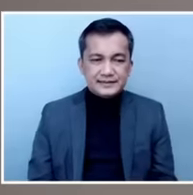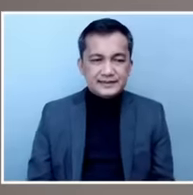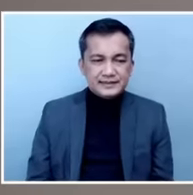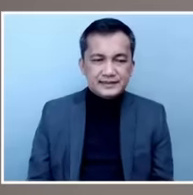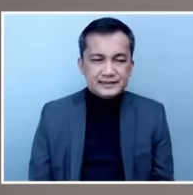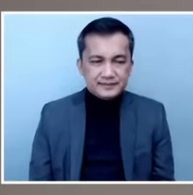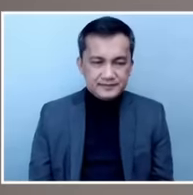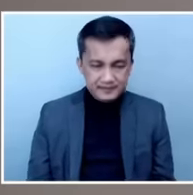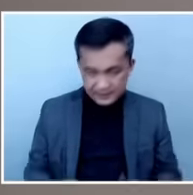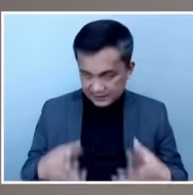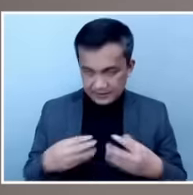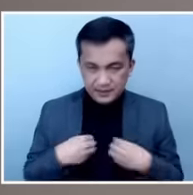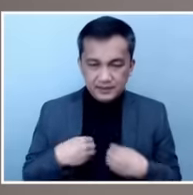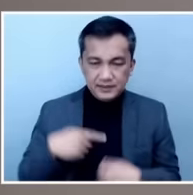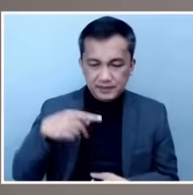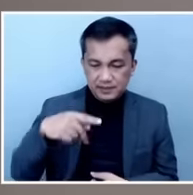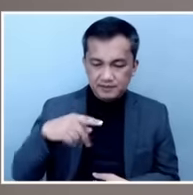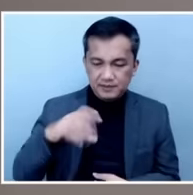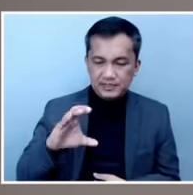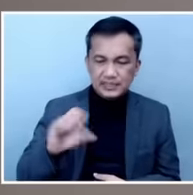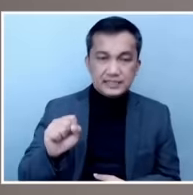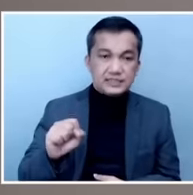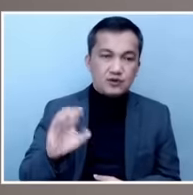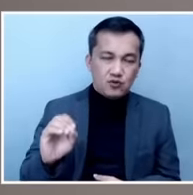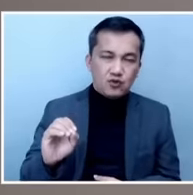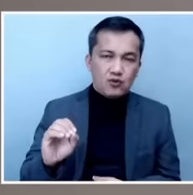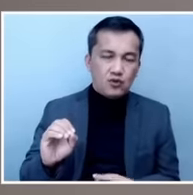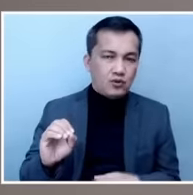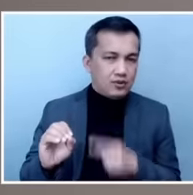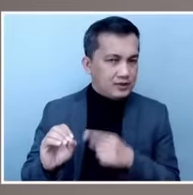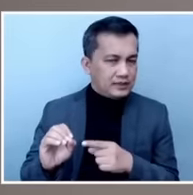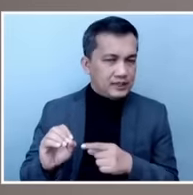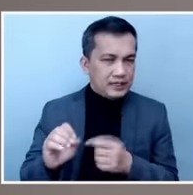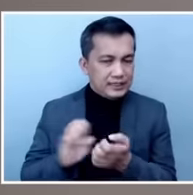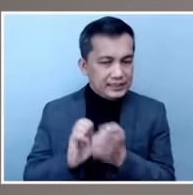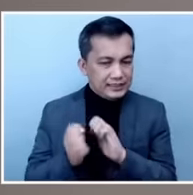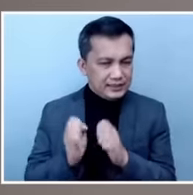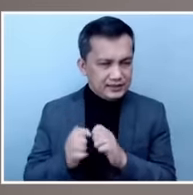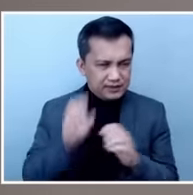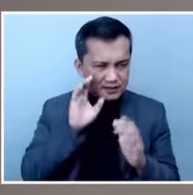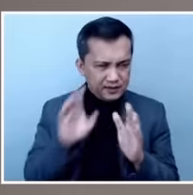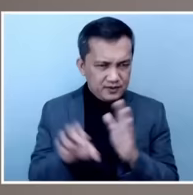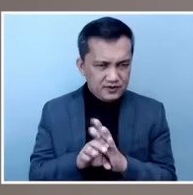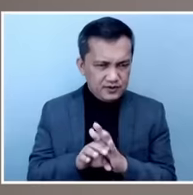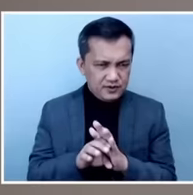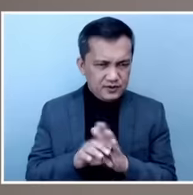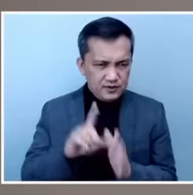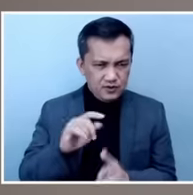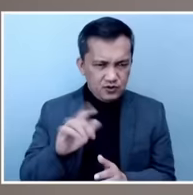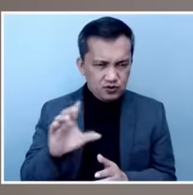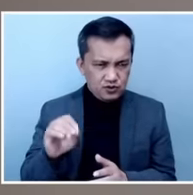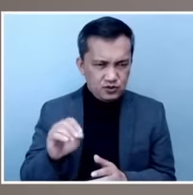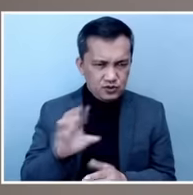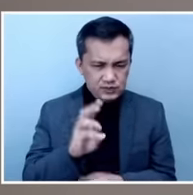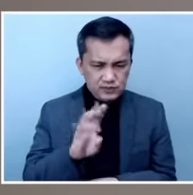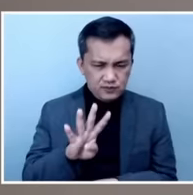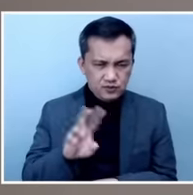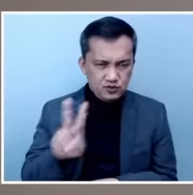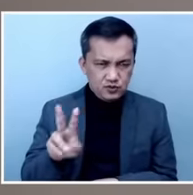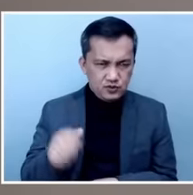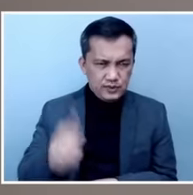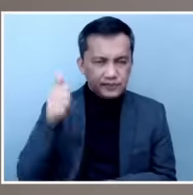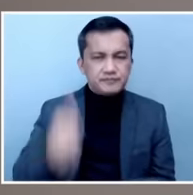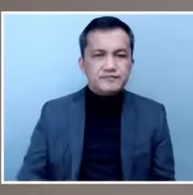Inamin ng Philippine Charity Sweepstakes Office na inedit nila ang larawan ng isang Lotto 642 jackpot